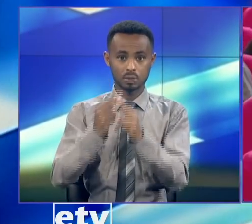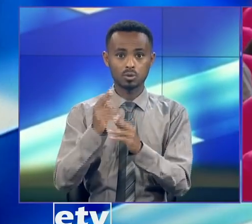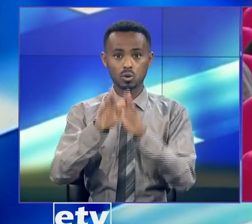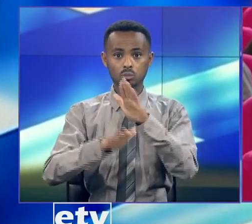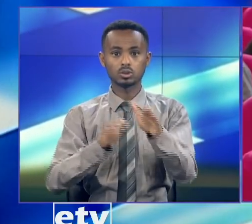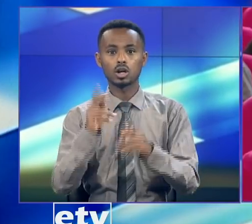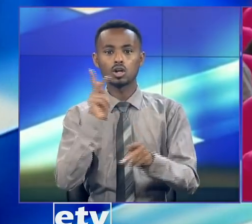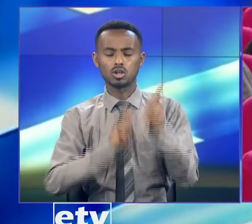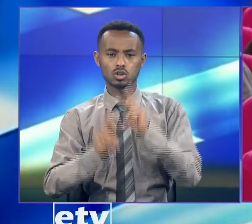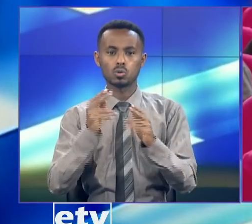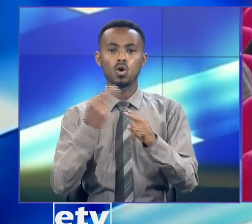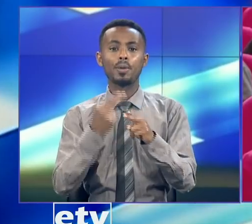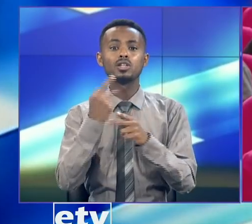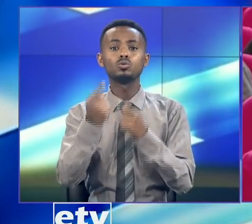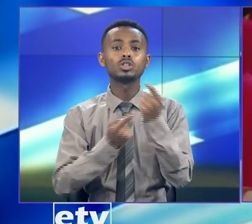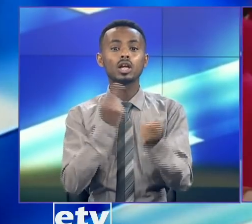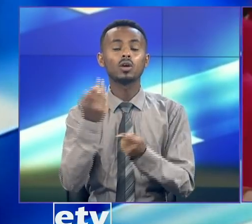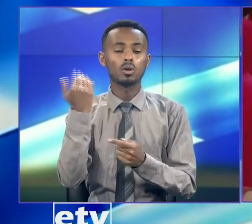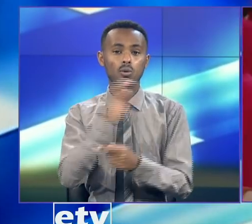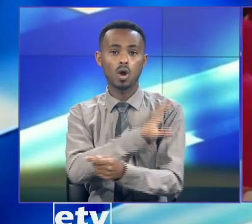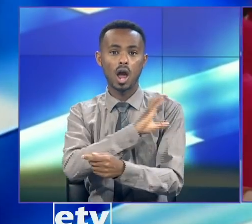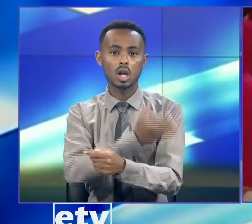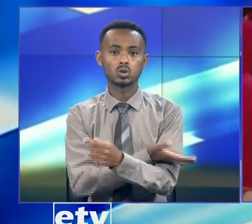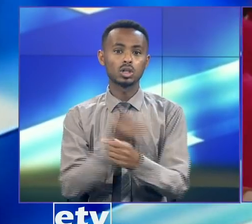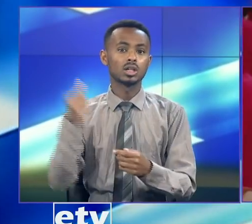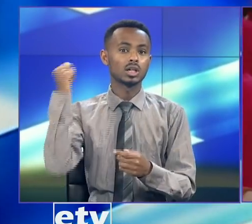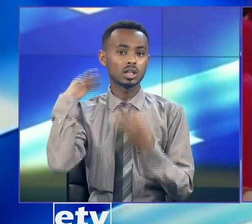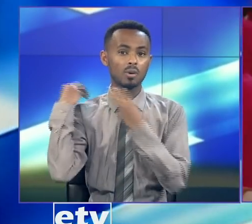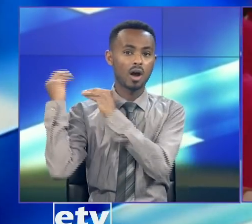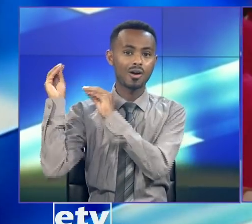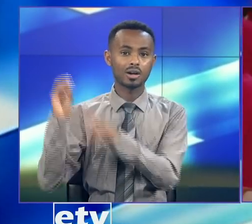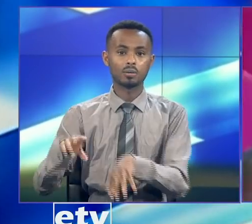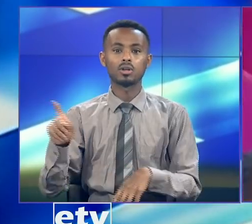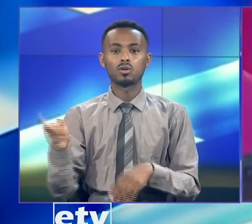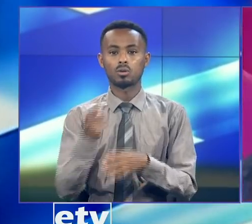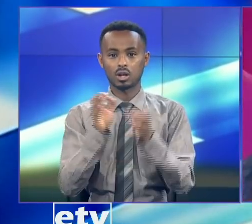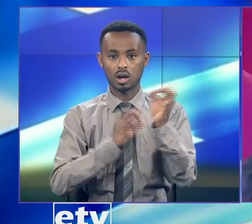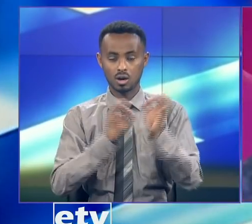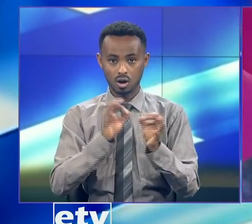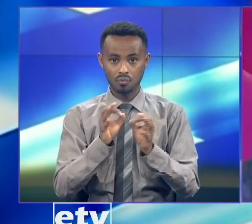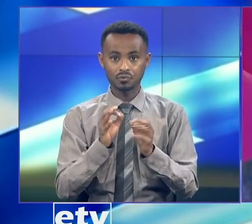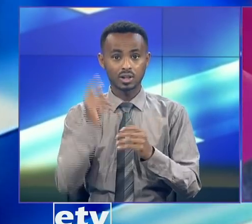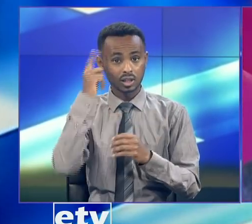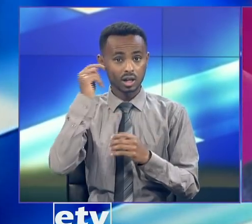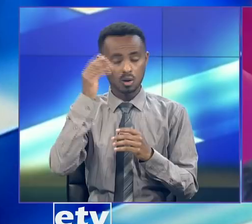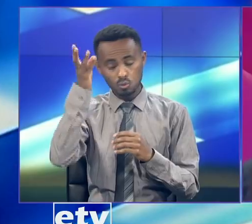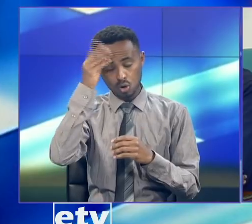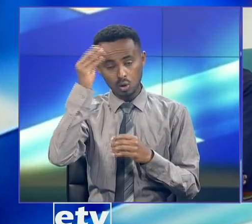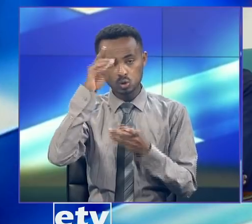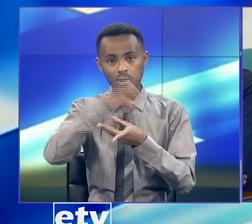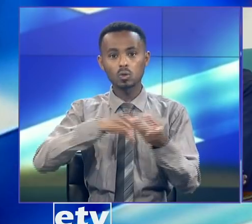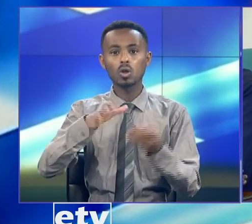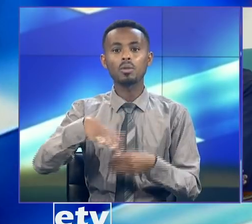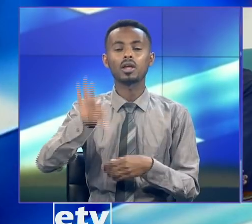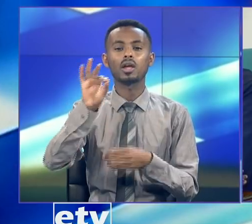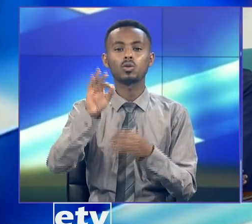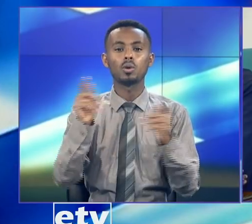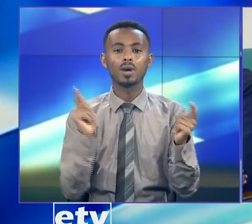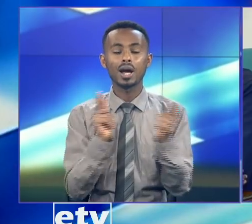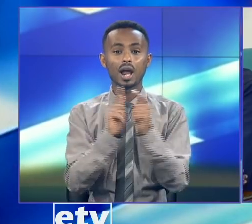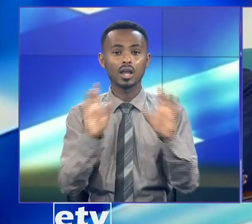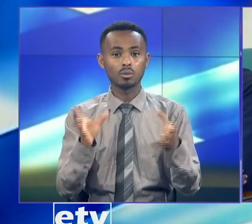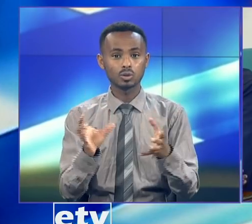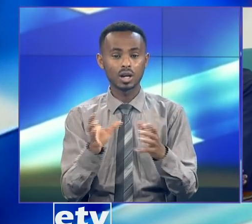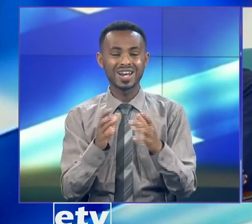ርምጃው ህዝቡ በስሙ ሲነግዱ የነበሩ ኃይሎችን ከጀርባ ያወረደበት እንደሆነም ተናግረዋል። የትግራይ ሙራኖች በክልሉ የሚገኙትን መገናኛ